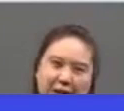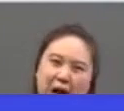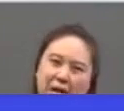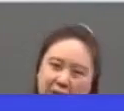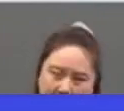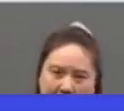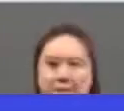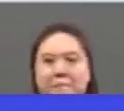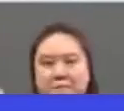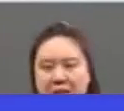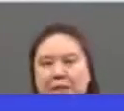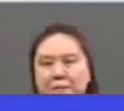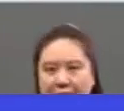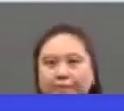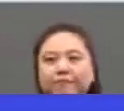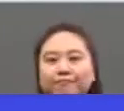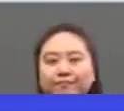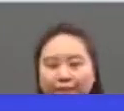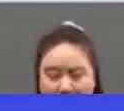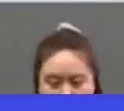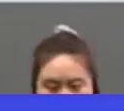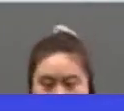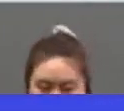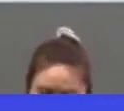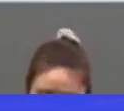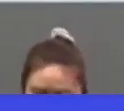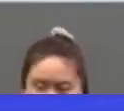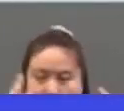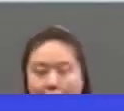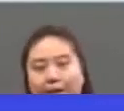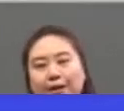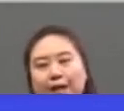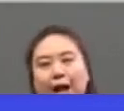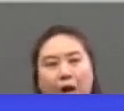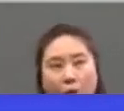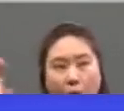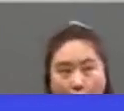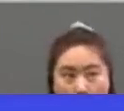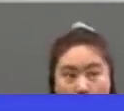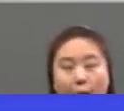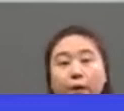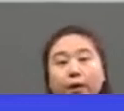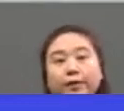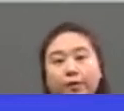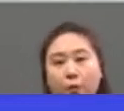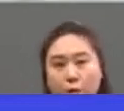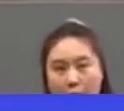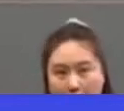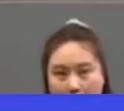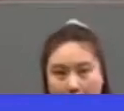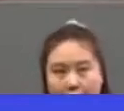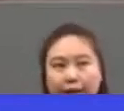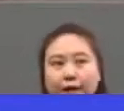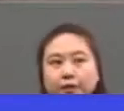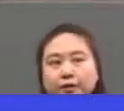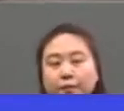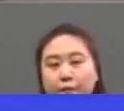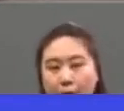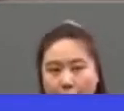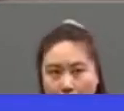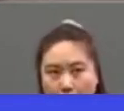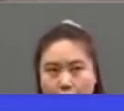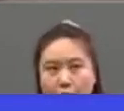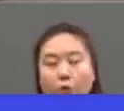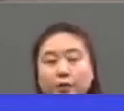ไหมคะ ถูกต้องครับสิ่งที่กำหนดในเรื่องของตัวเรือเนี่ยในอดีตเนี่ยเราอาจจะไม่ได้มีการสำร